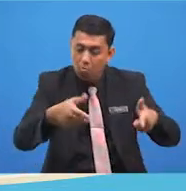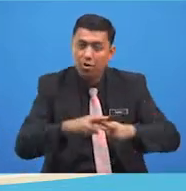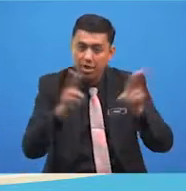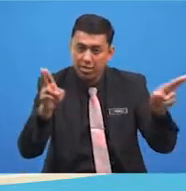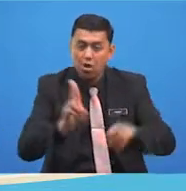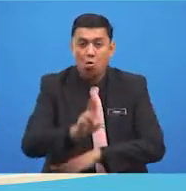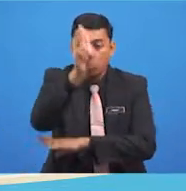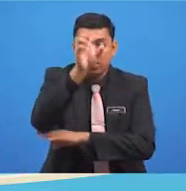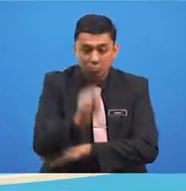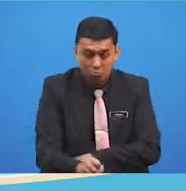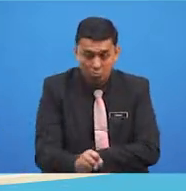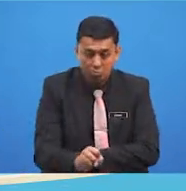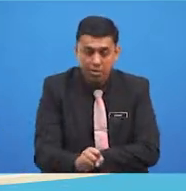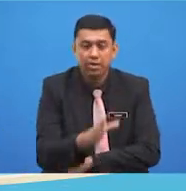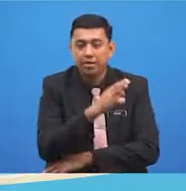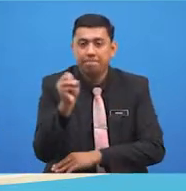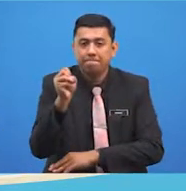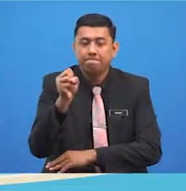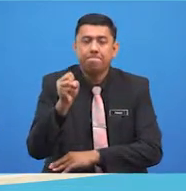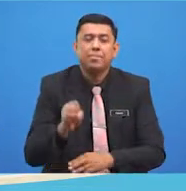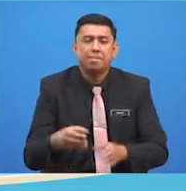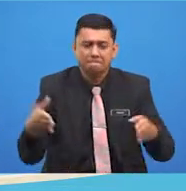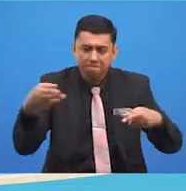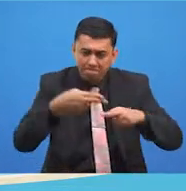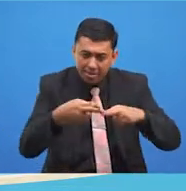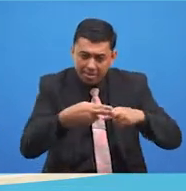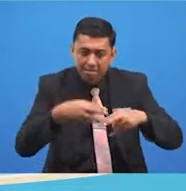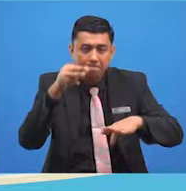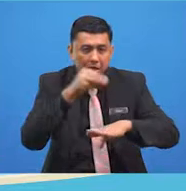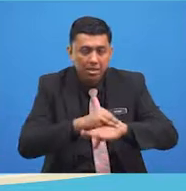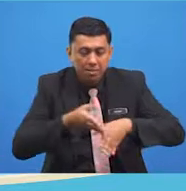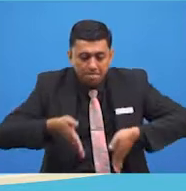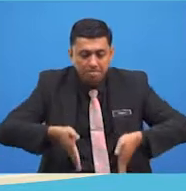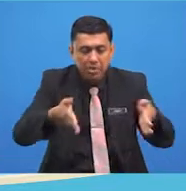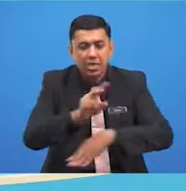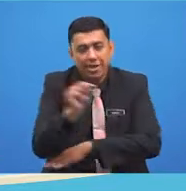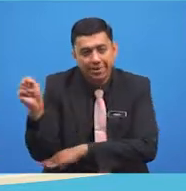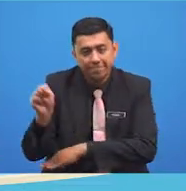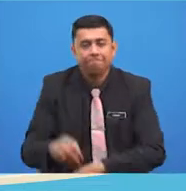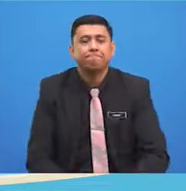selatan dan lubuh raya Jerangau bagi memendekkan masa perjalanan.